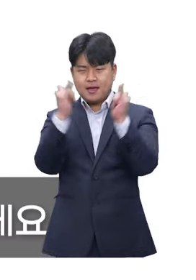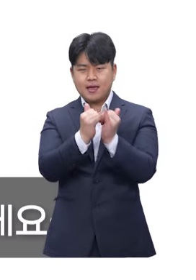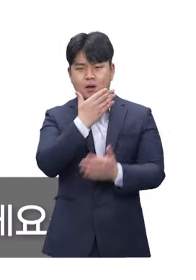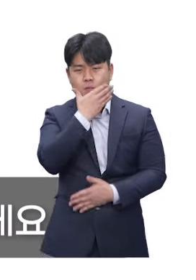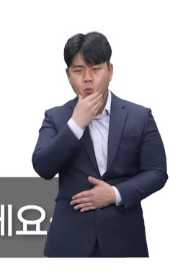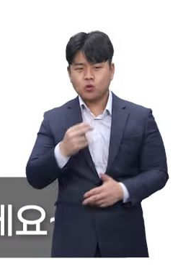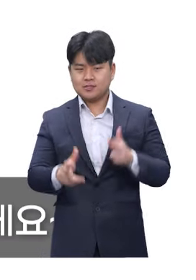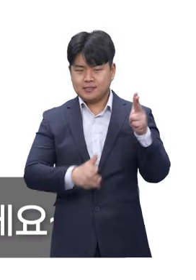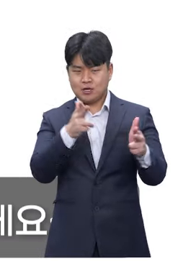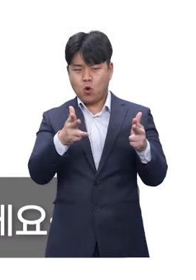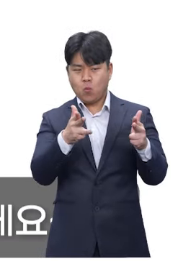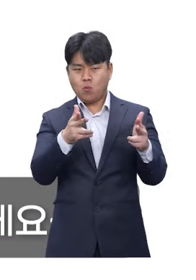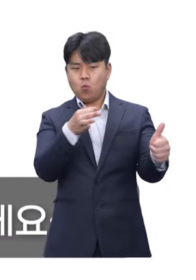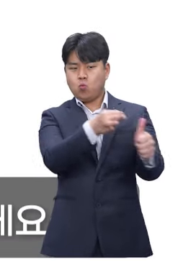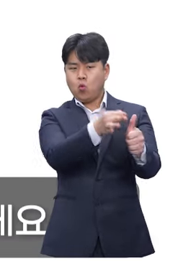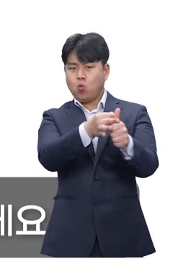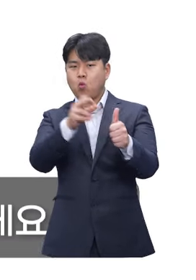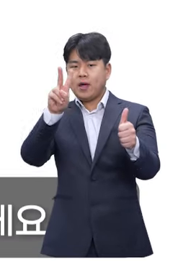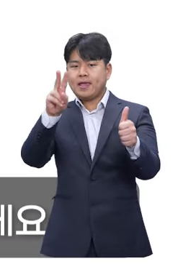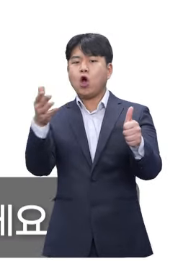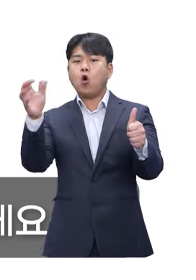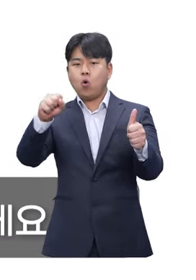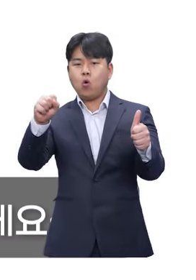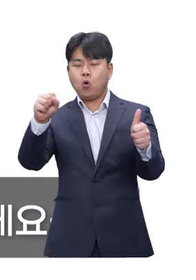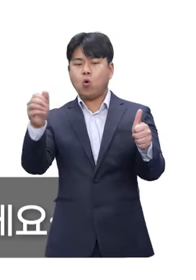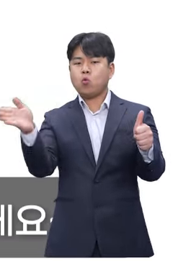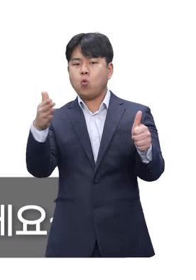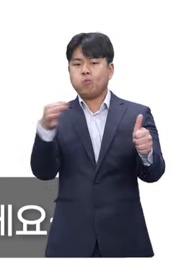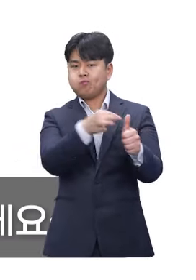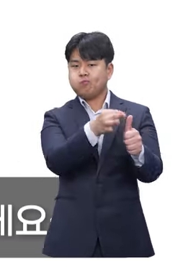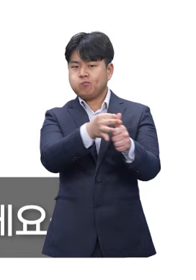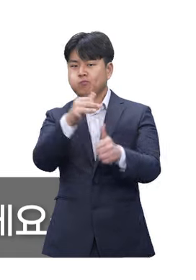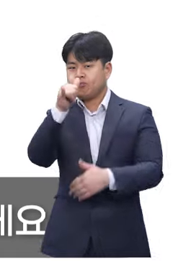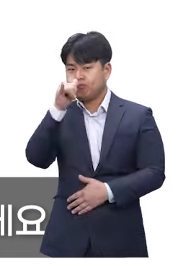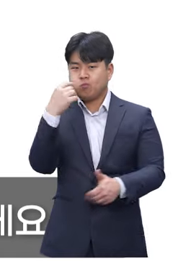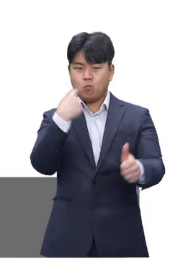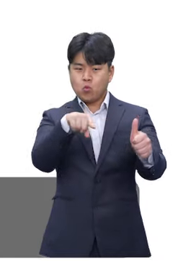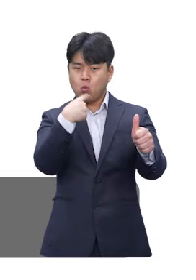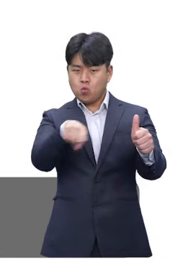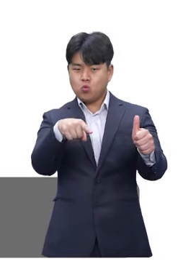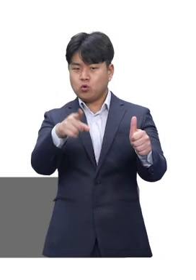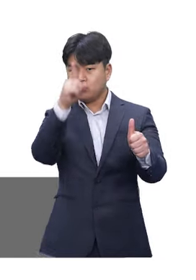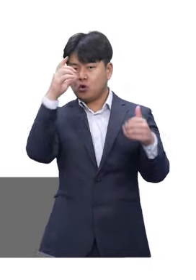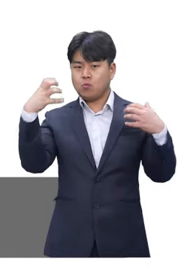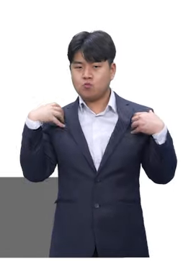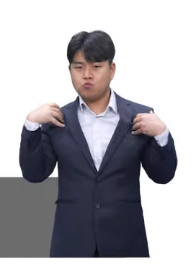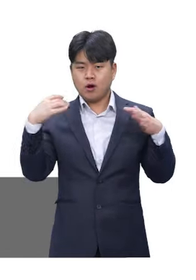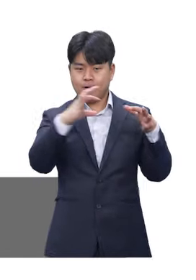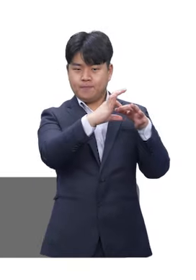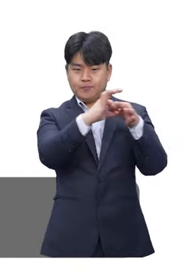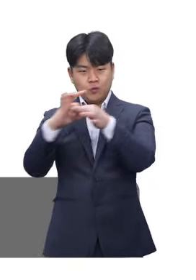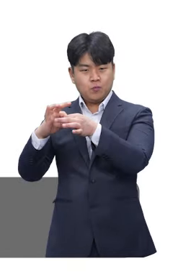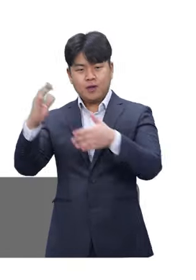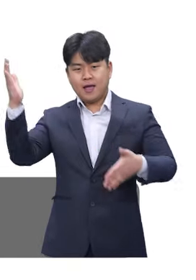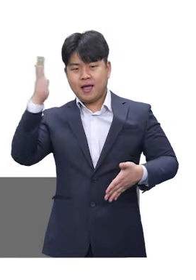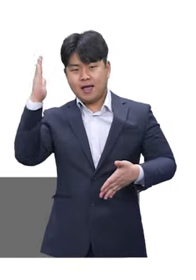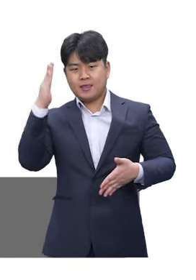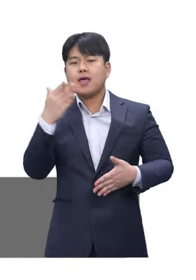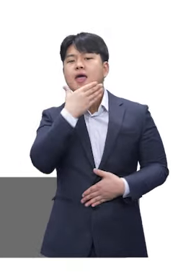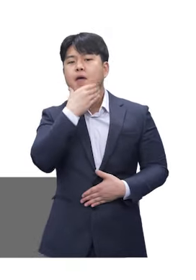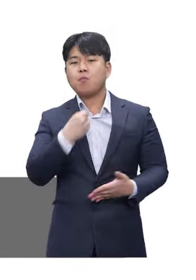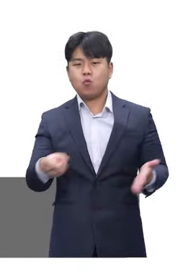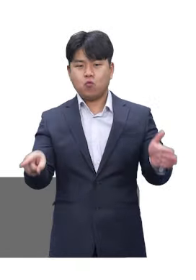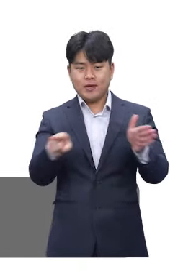해결하는 학교사회복지 사업에도 총 2억 5천만 원의 지원이 이뤄지는데요. 안양시는 교육지원청과의 협력을